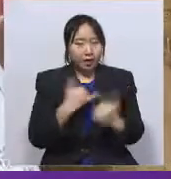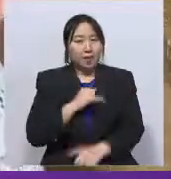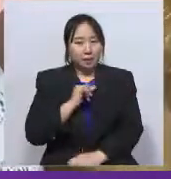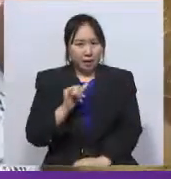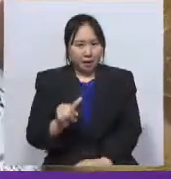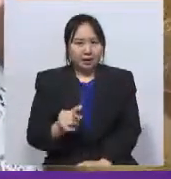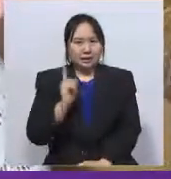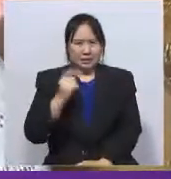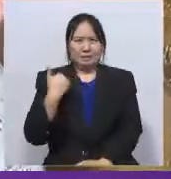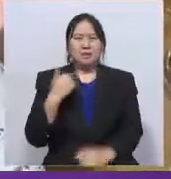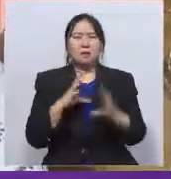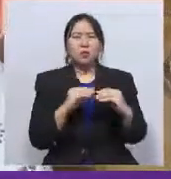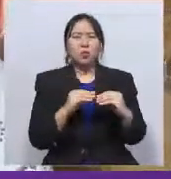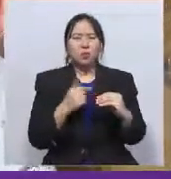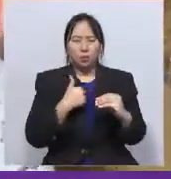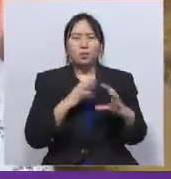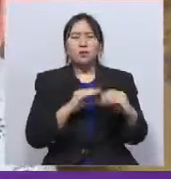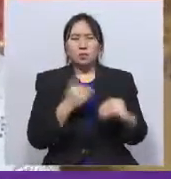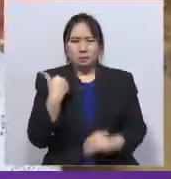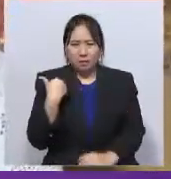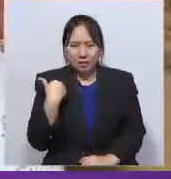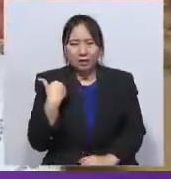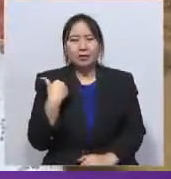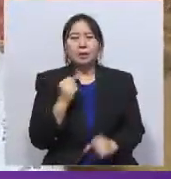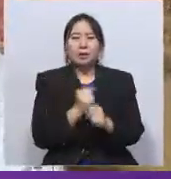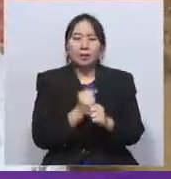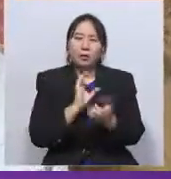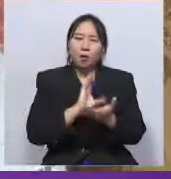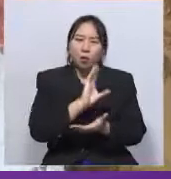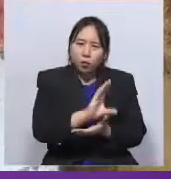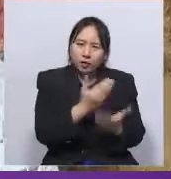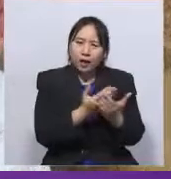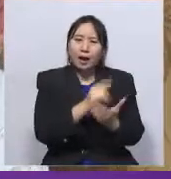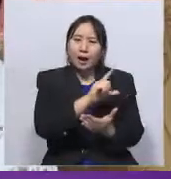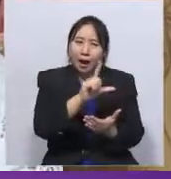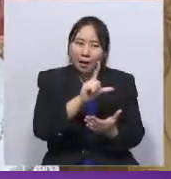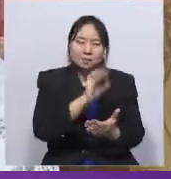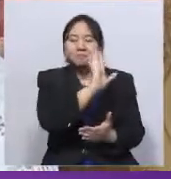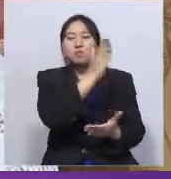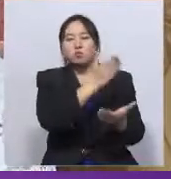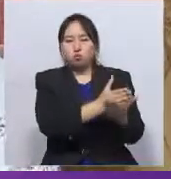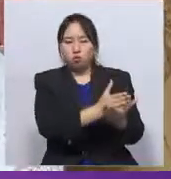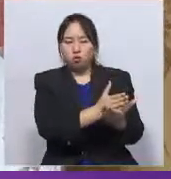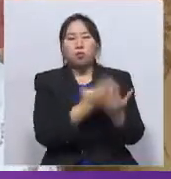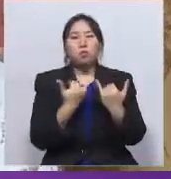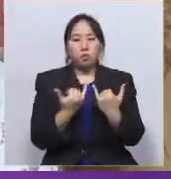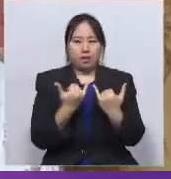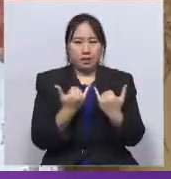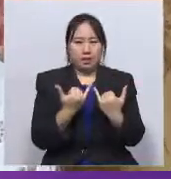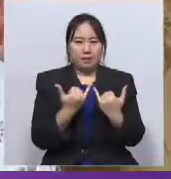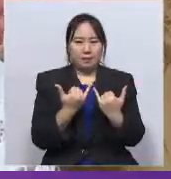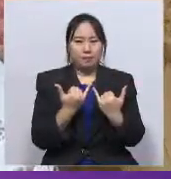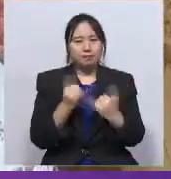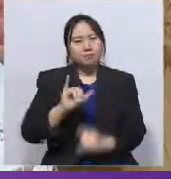ป้ามีประชุมนะมีประชุมแล้วก็จะทำกองทุนเงินล้านป้าหยุดเลยบอกว่าวันนี้มันอาจ